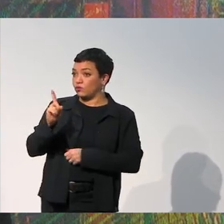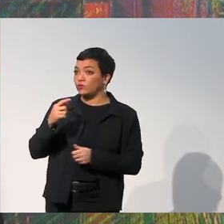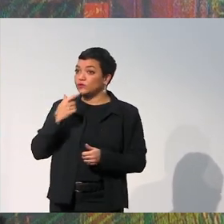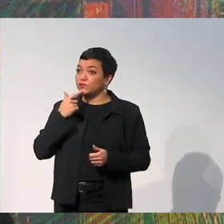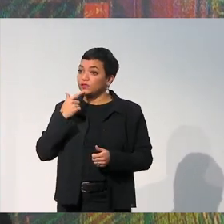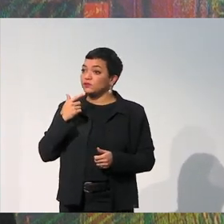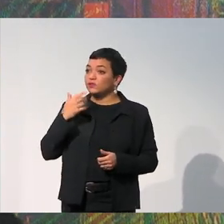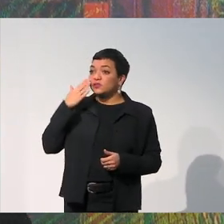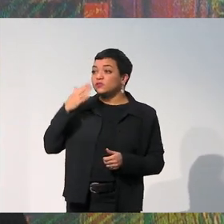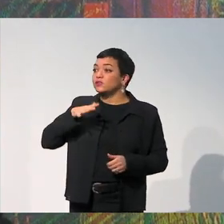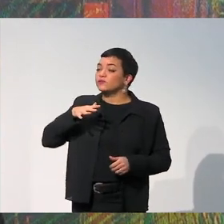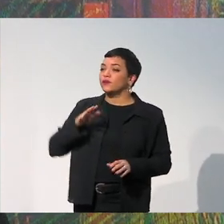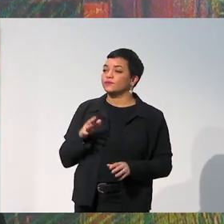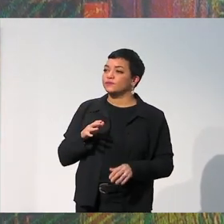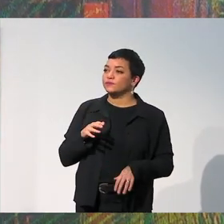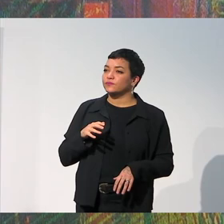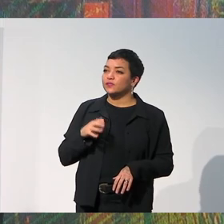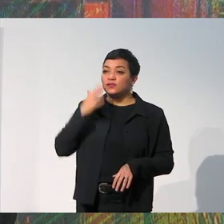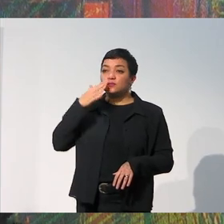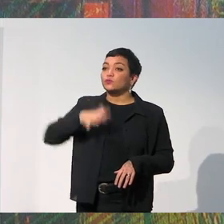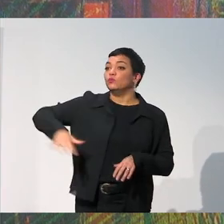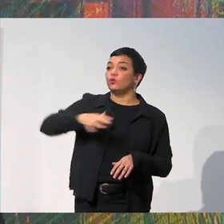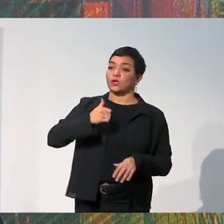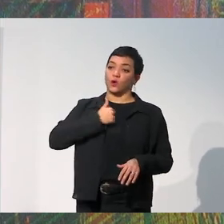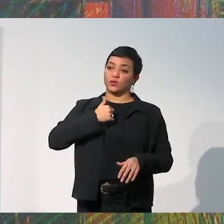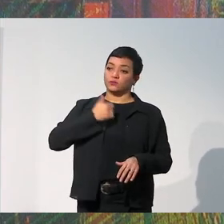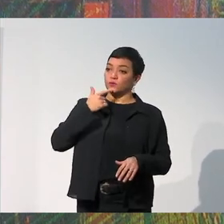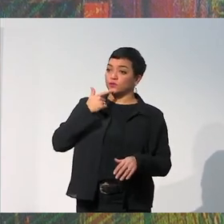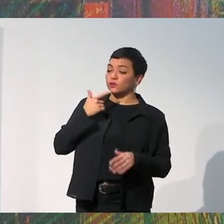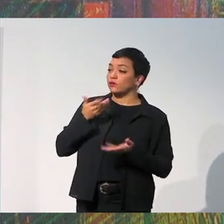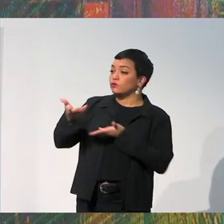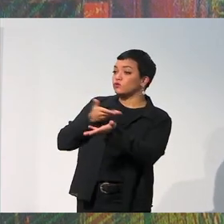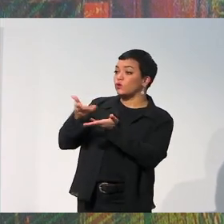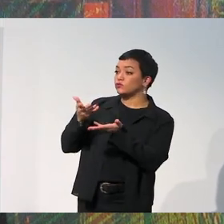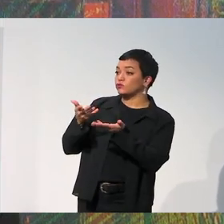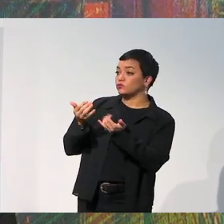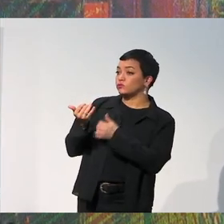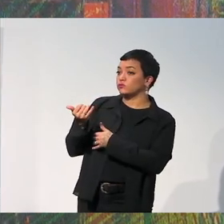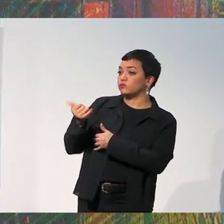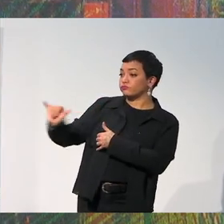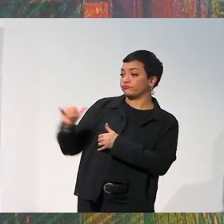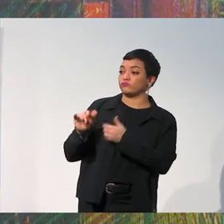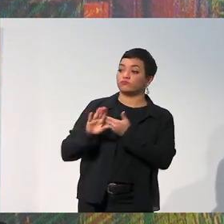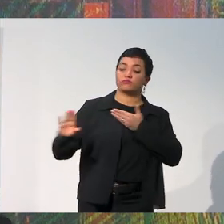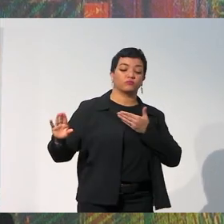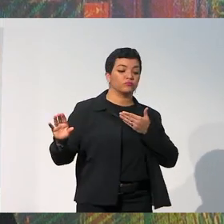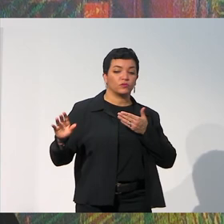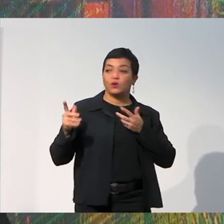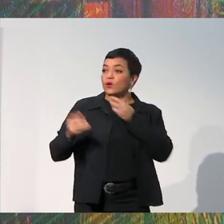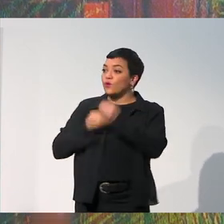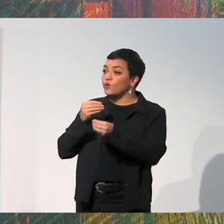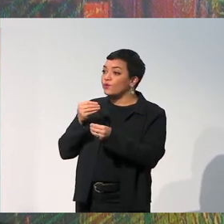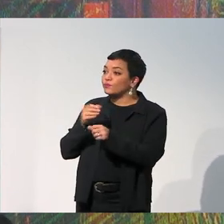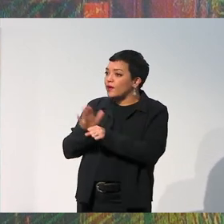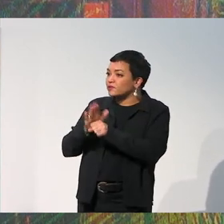égoïste, c'est pas suffisant parce que si tout le monde est égoïste, les gens échangent pas, donc ils sont identiques mais ils échangent pas. Et c'est pas non plus suffisant